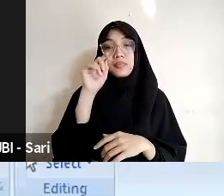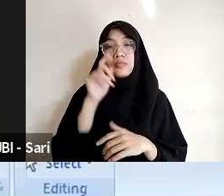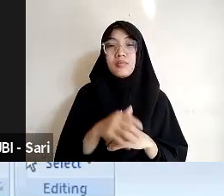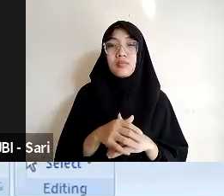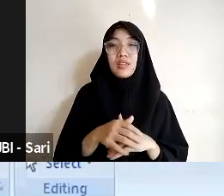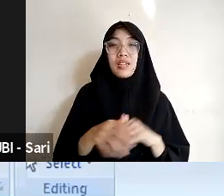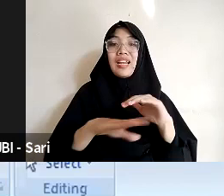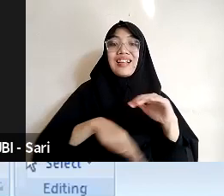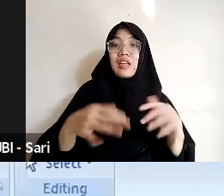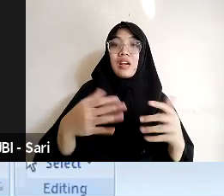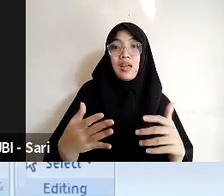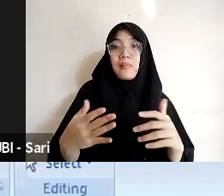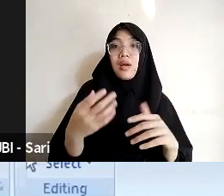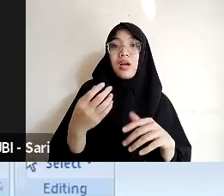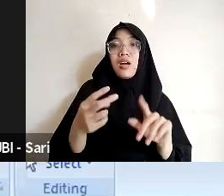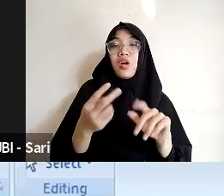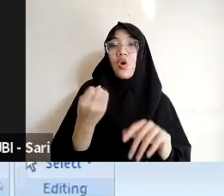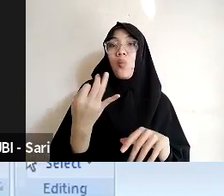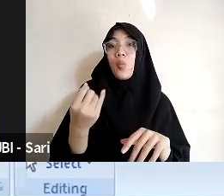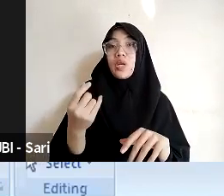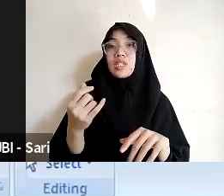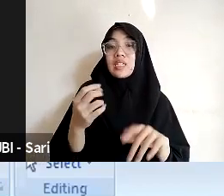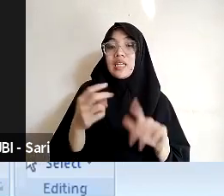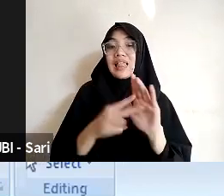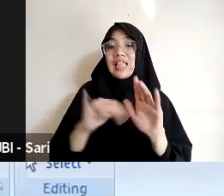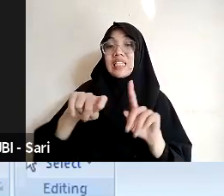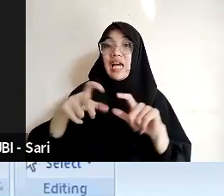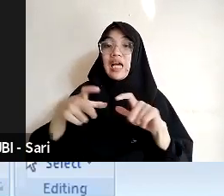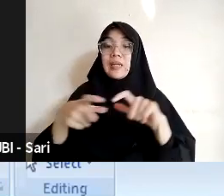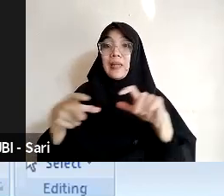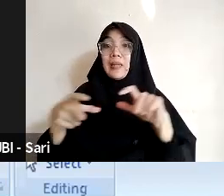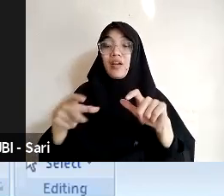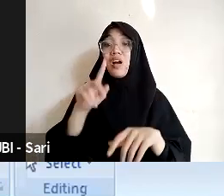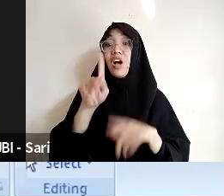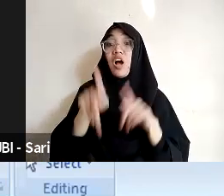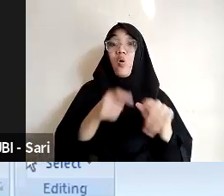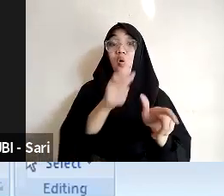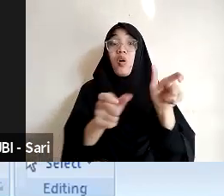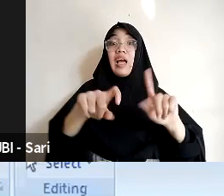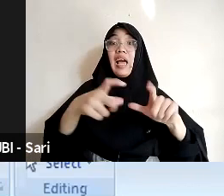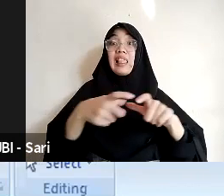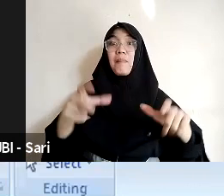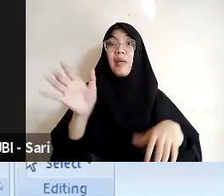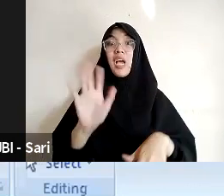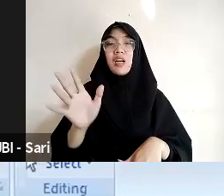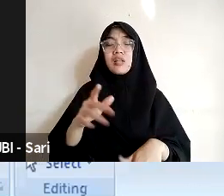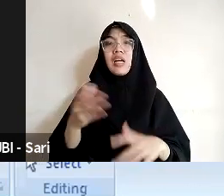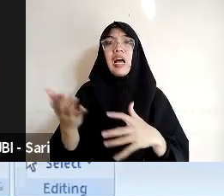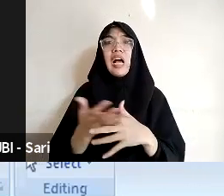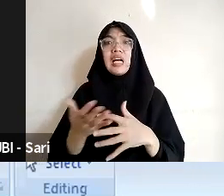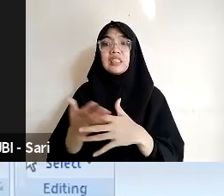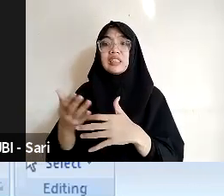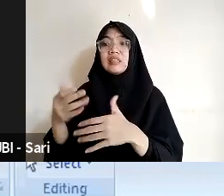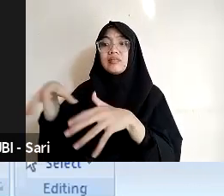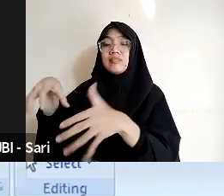nomor induk kependudukan. Nah, beberapa warga yang tidak punya KTP, itu sempat kesulitan untuk mengakses lumbung pangan.